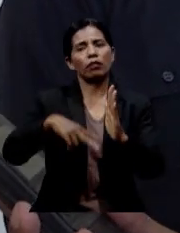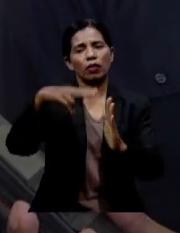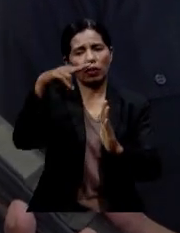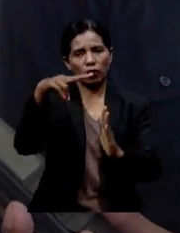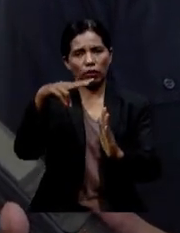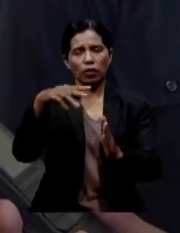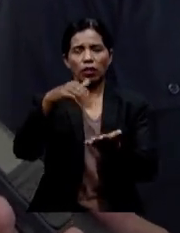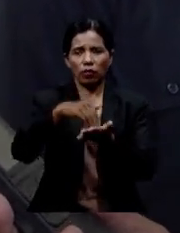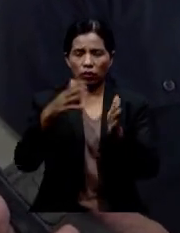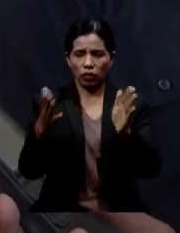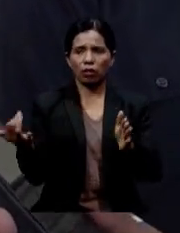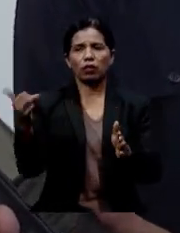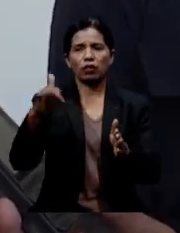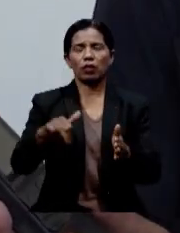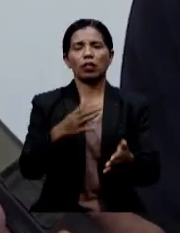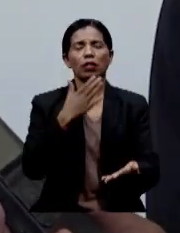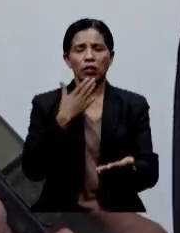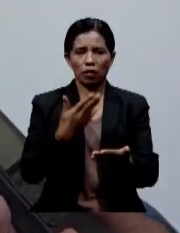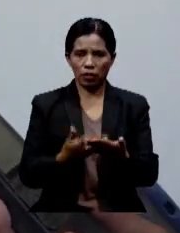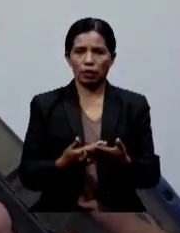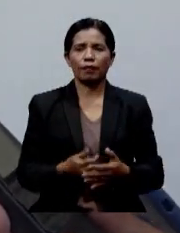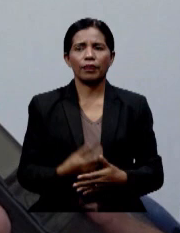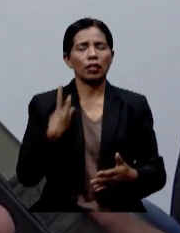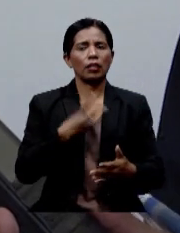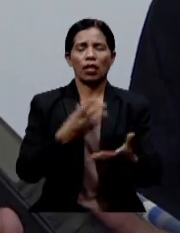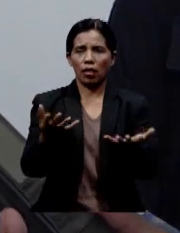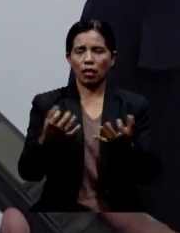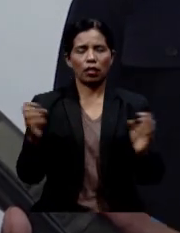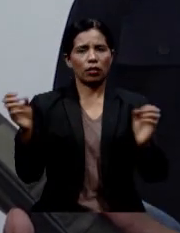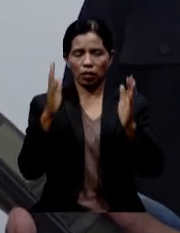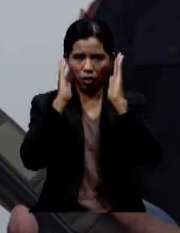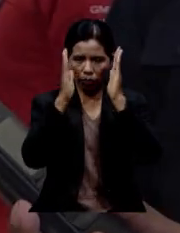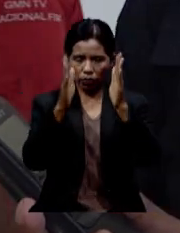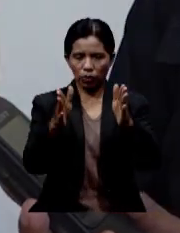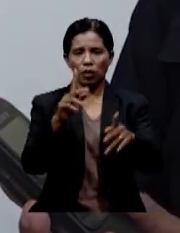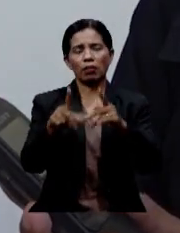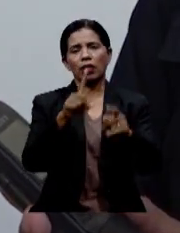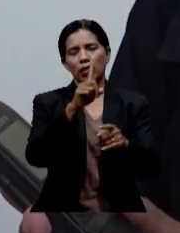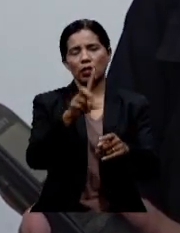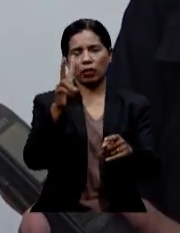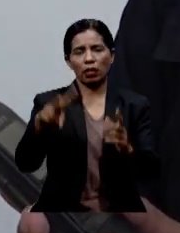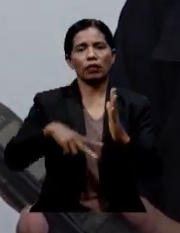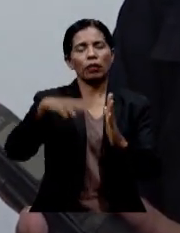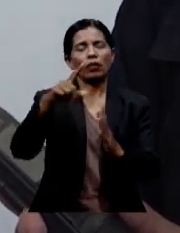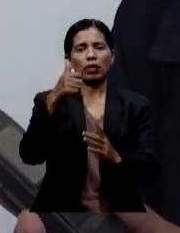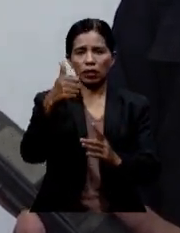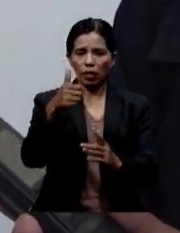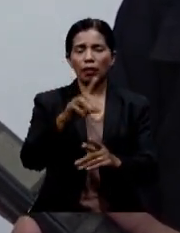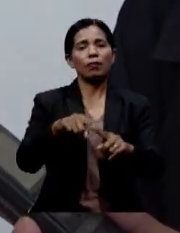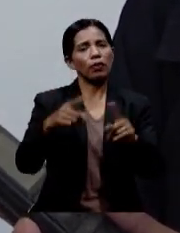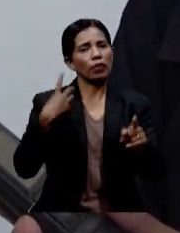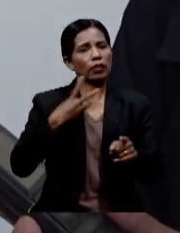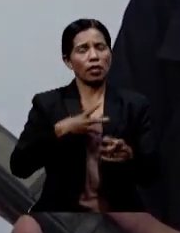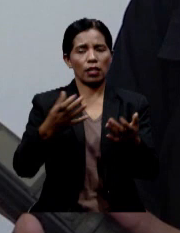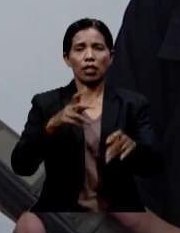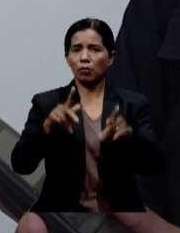ka estudant ser ne be mak ser desempenho dia ita hakara kata laos ta haredet ba ema ida ka ema nain rua mak hetan valor dia kliu mai be ita hakara kata